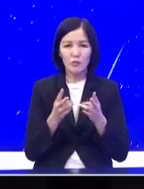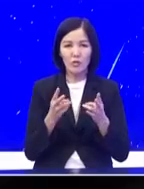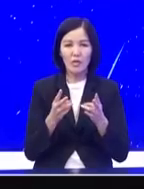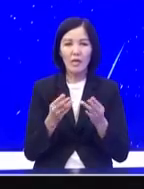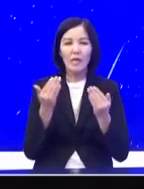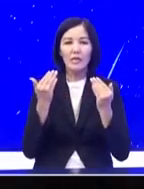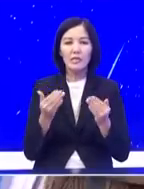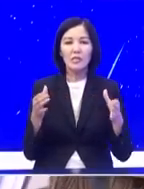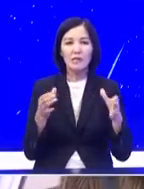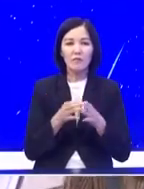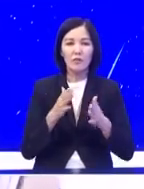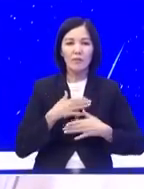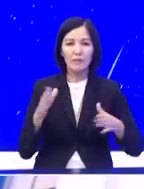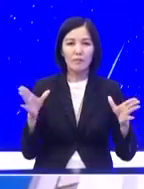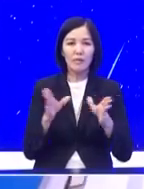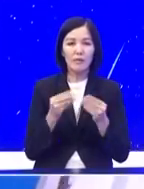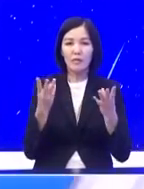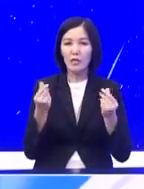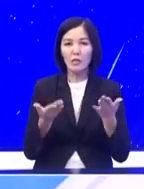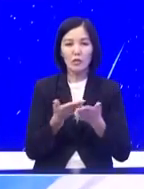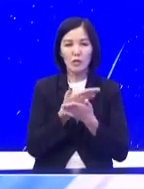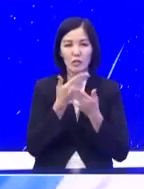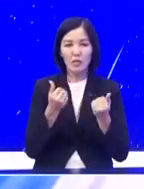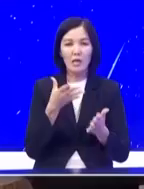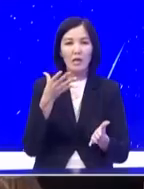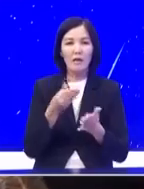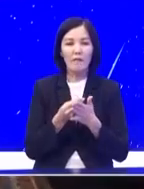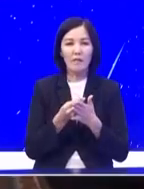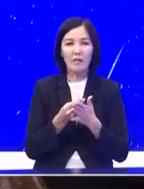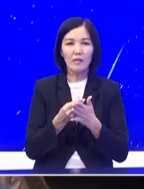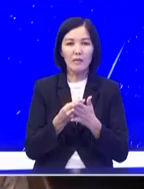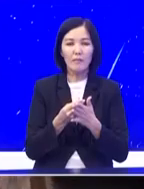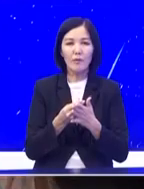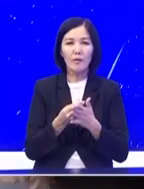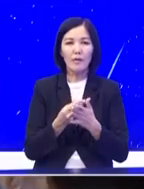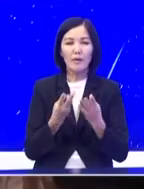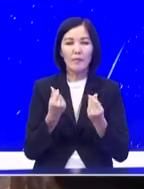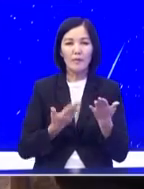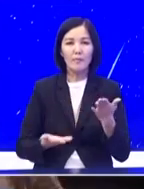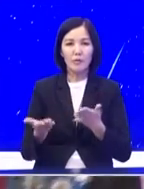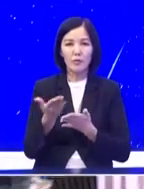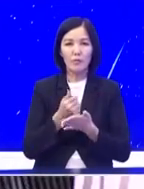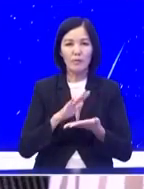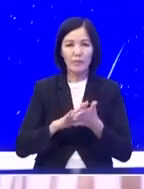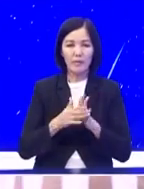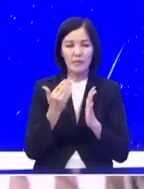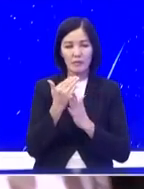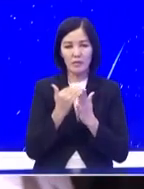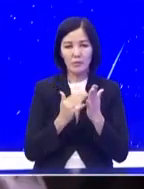что сейчас в фонде «Безбергемес» денежных средств нет, и выплаты будут осуществляться по мере их поступления согласно